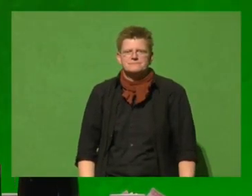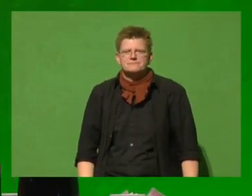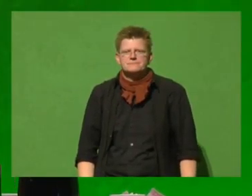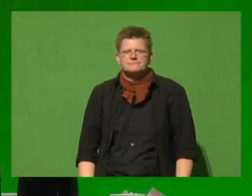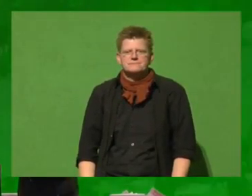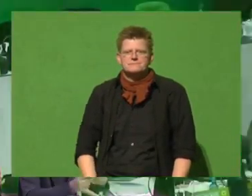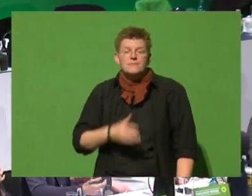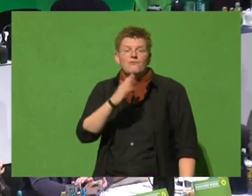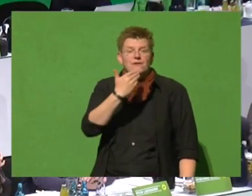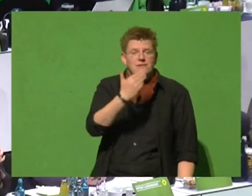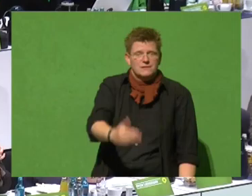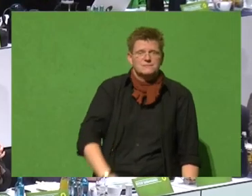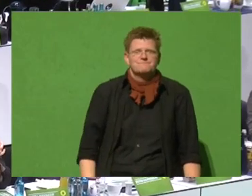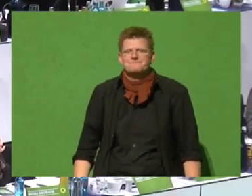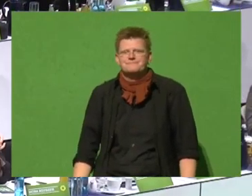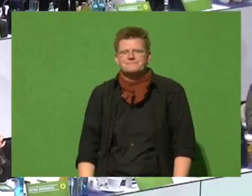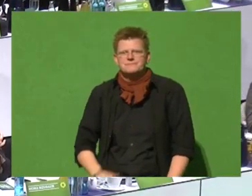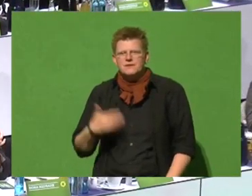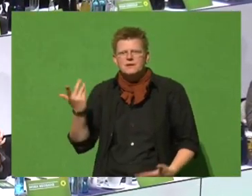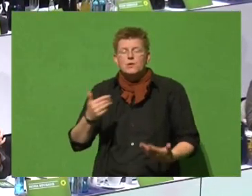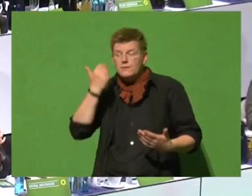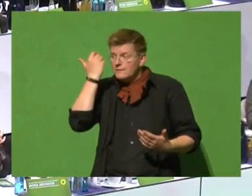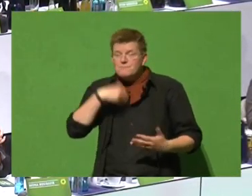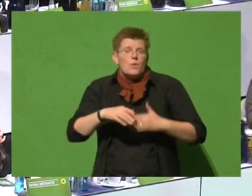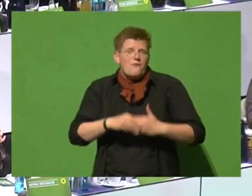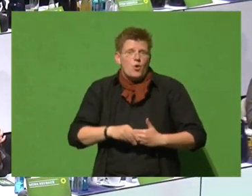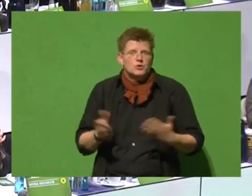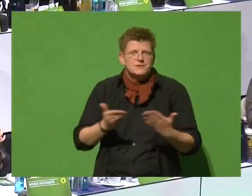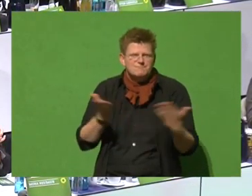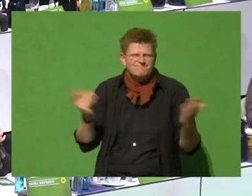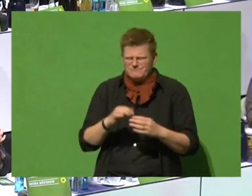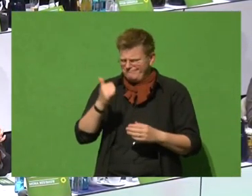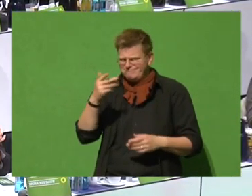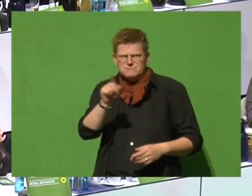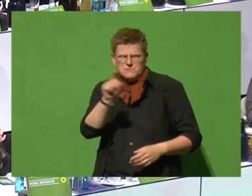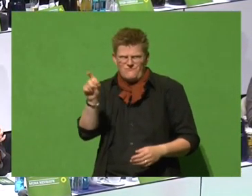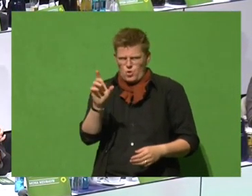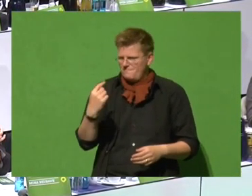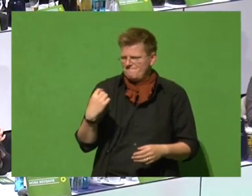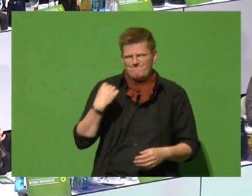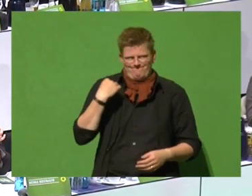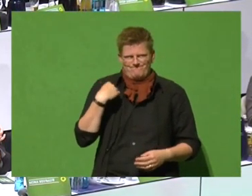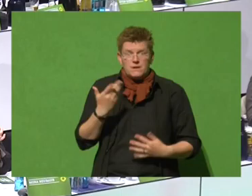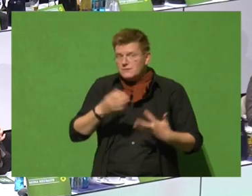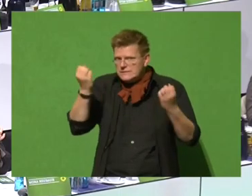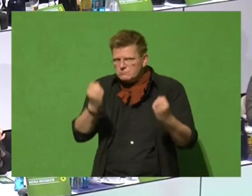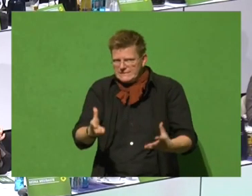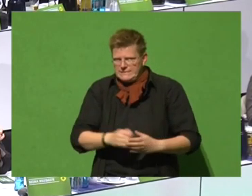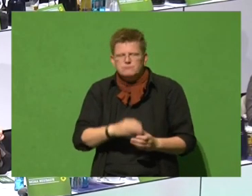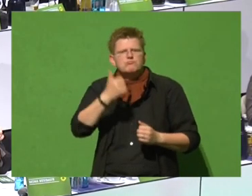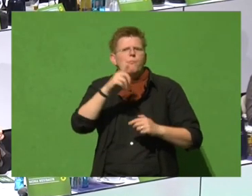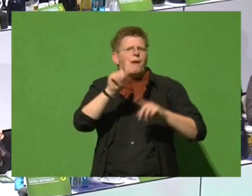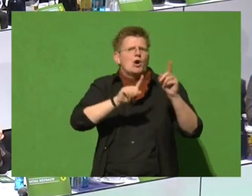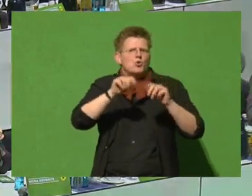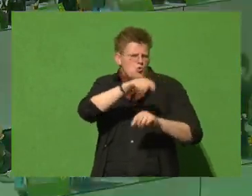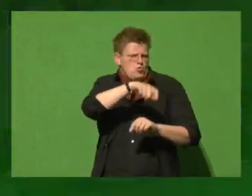Vielen lieben Dank. Liebe Freundinnen und Freunde, vor wenigen Wochen haben einige Grüne, die zusammensaßen, etwas